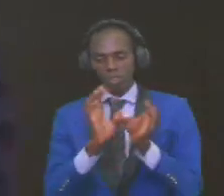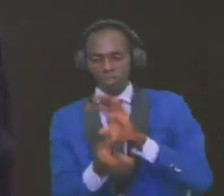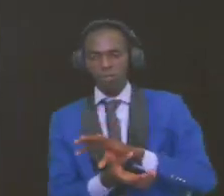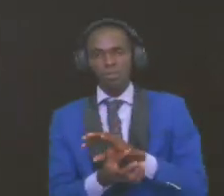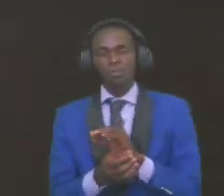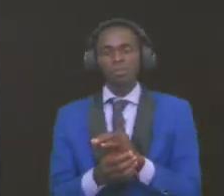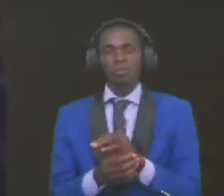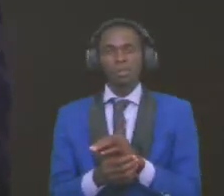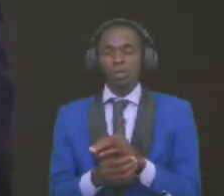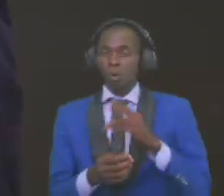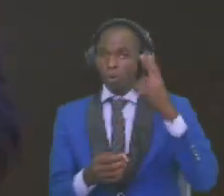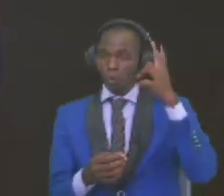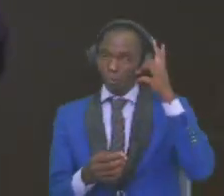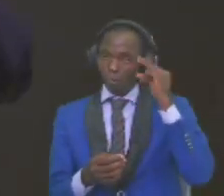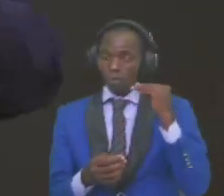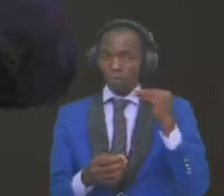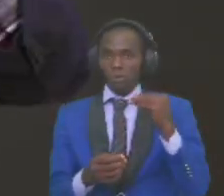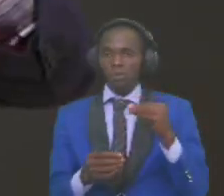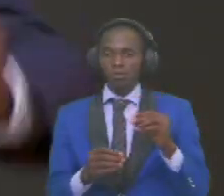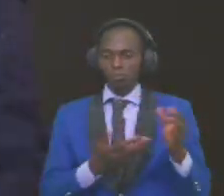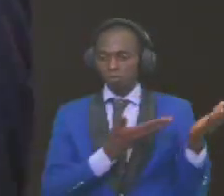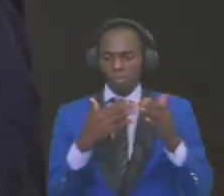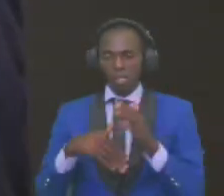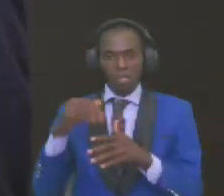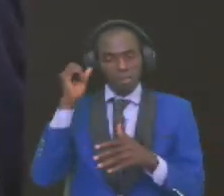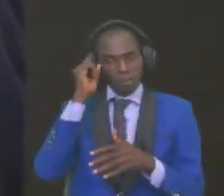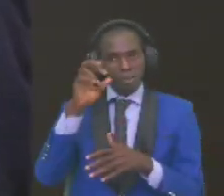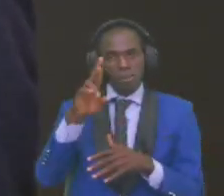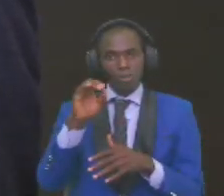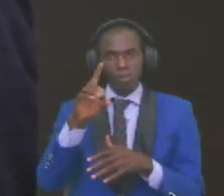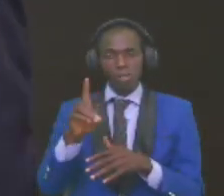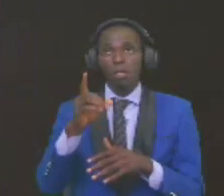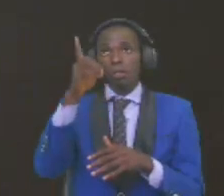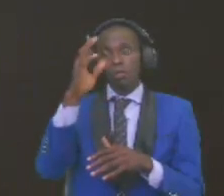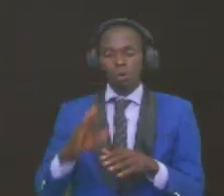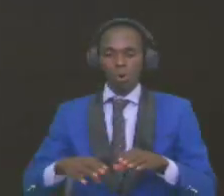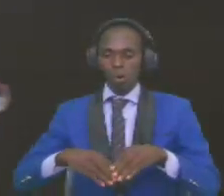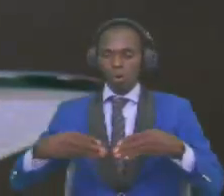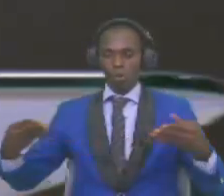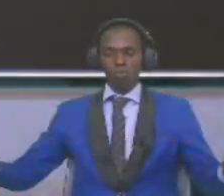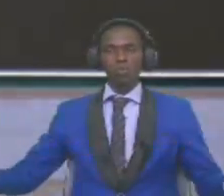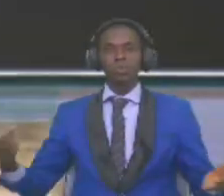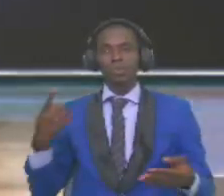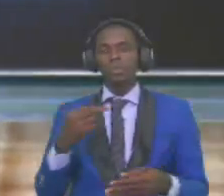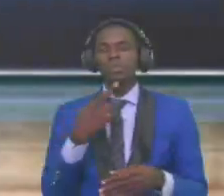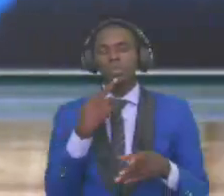conversion moïse a étendu et le